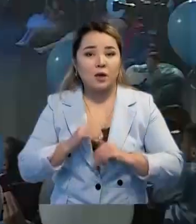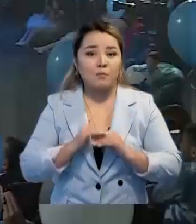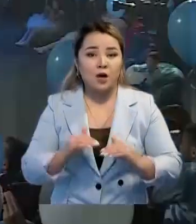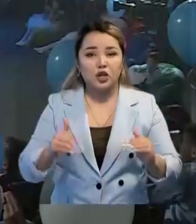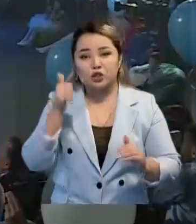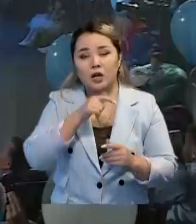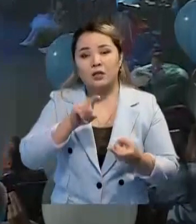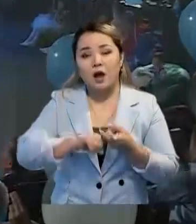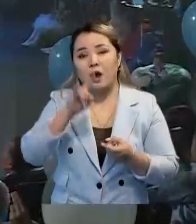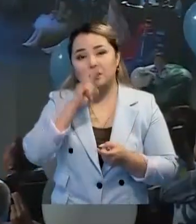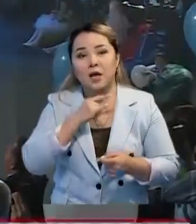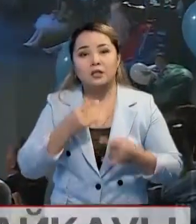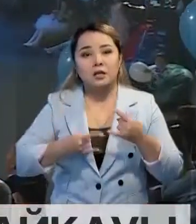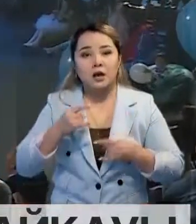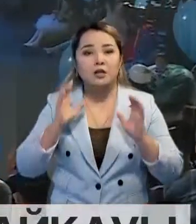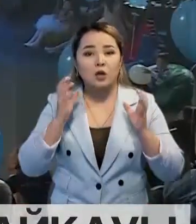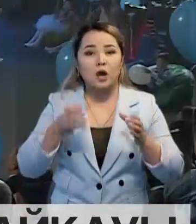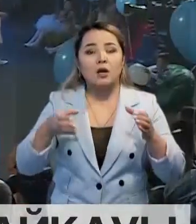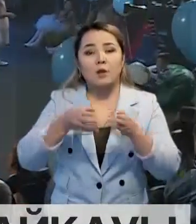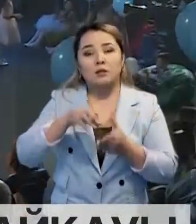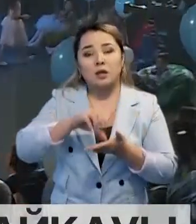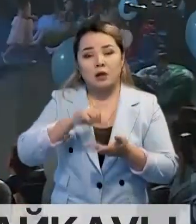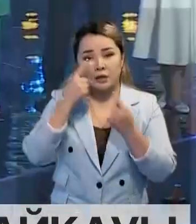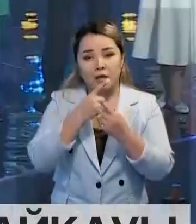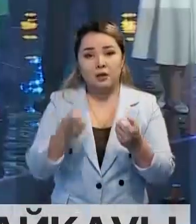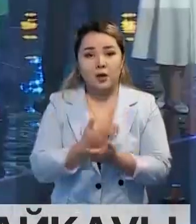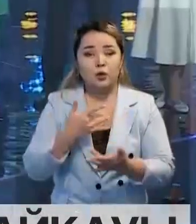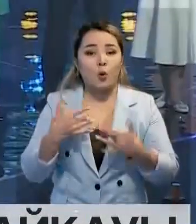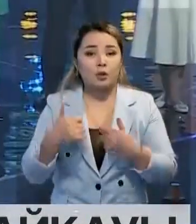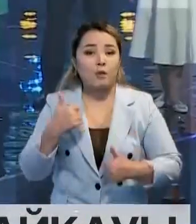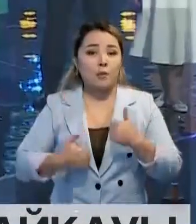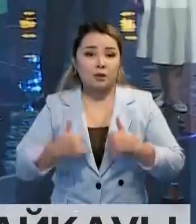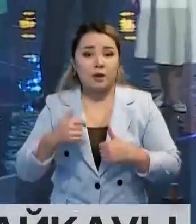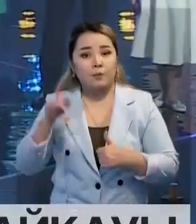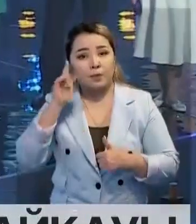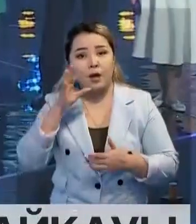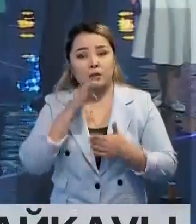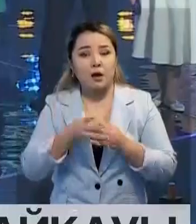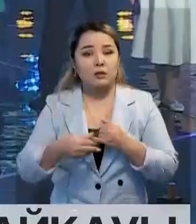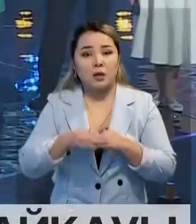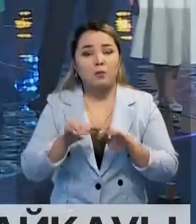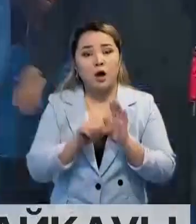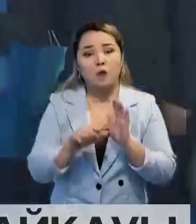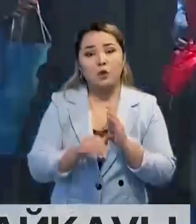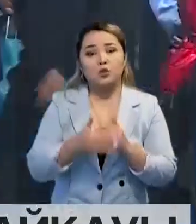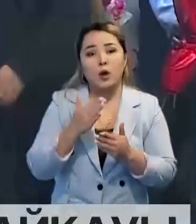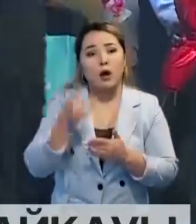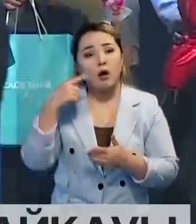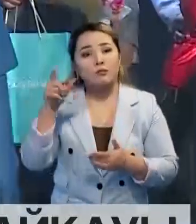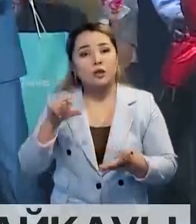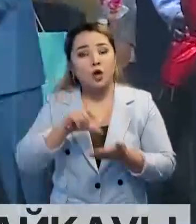балалар жылына орай Қазақстан телерадио корпорациясы жариялаған болатын. Өнер бәйгесіне елдің барлық аймағынан 60-қа жуық